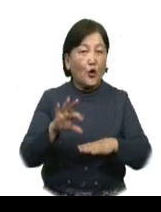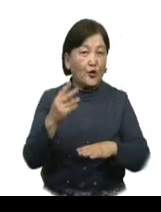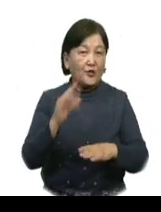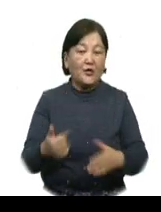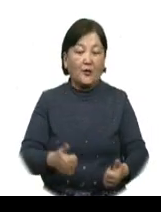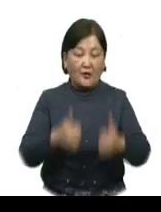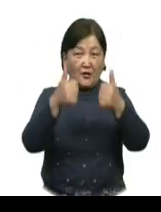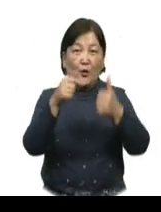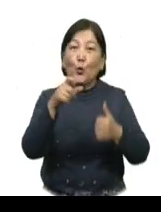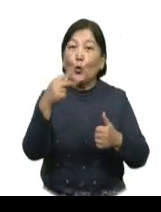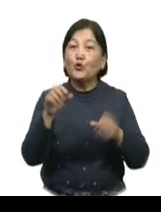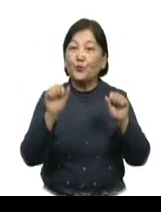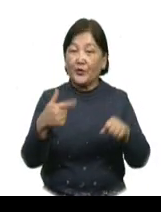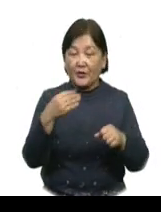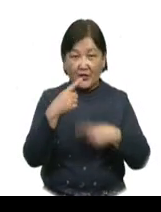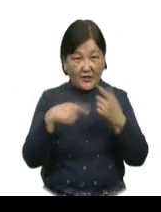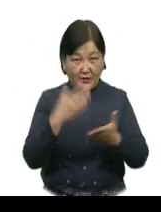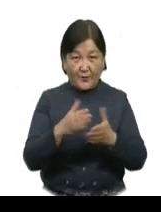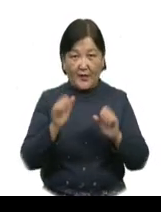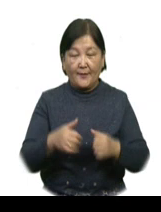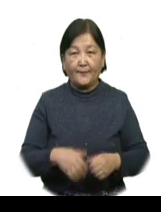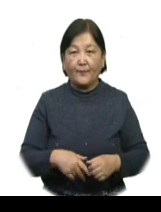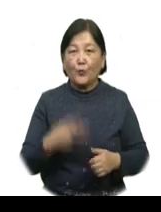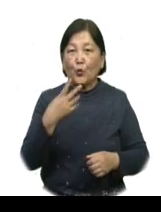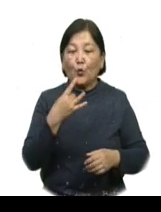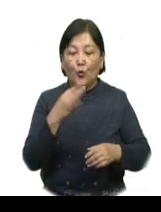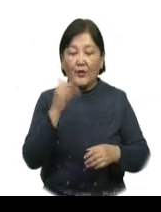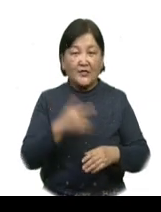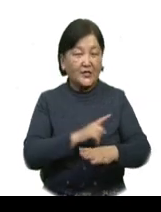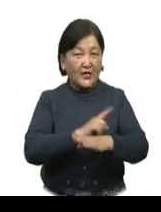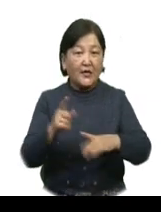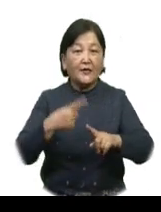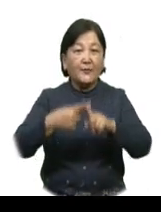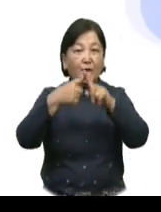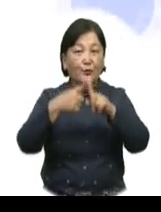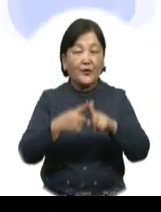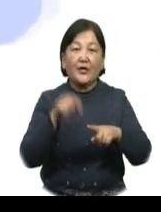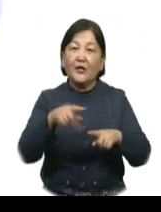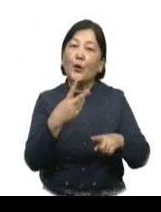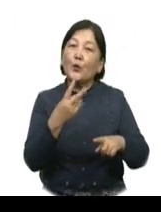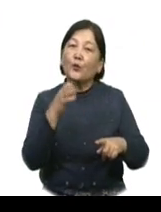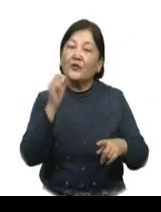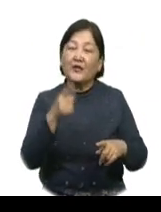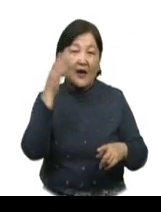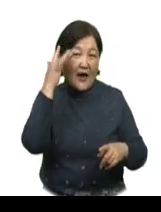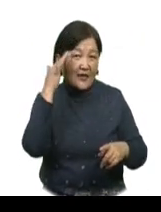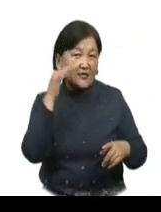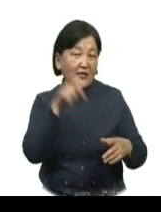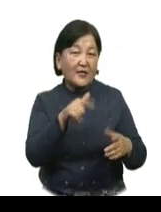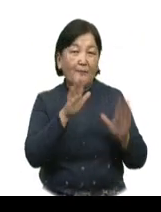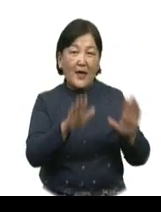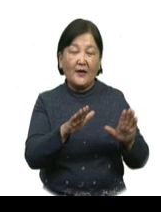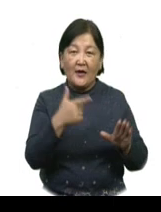үзэх юм бол төсвийн зарцуулалтын үр ашгийг одоо нэмэгдүүлэх үр ашгийгээ үнэлдэг ийм аргачлалтай байх